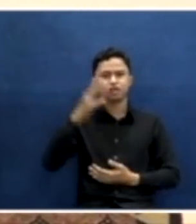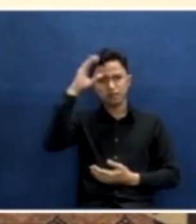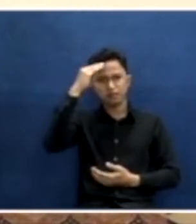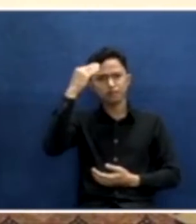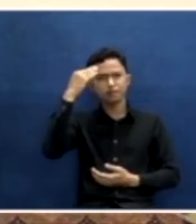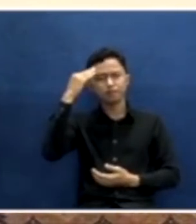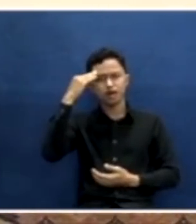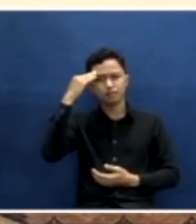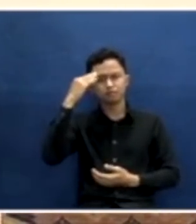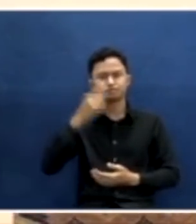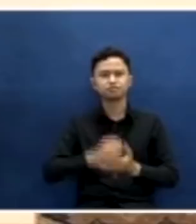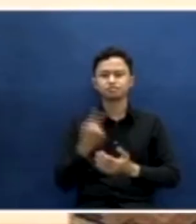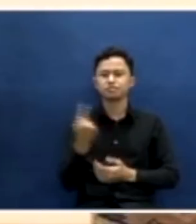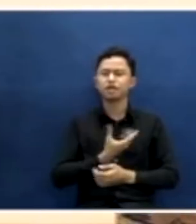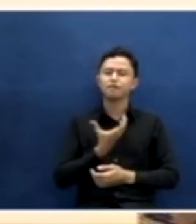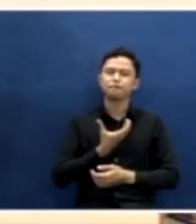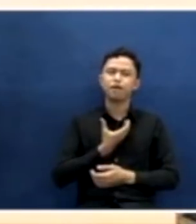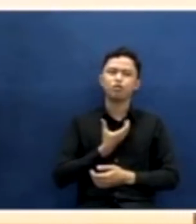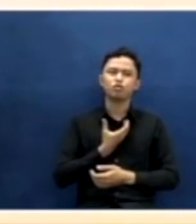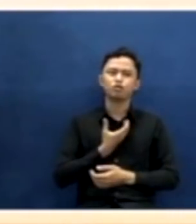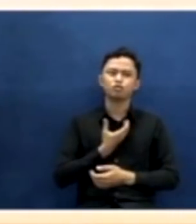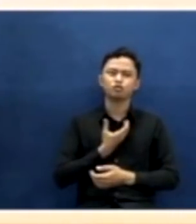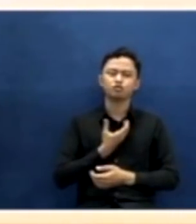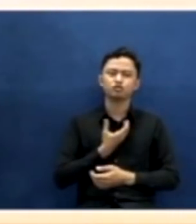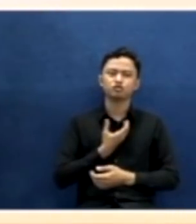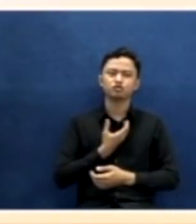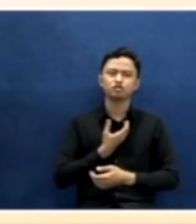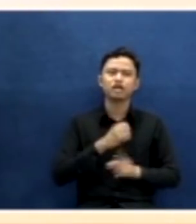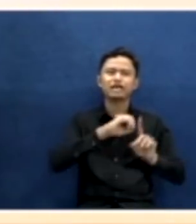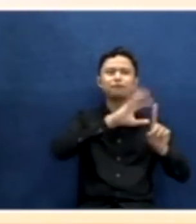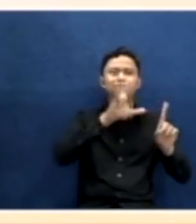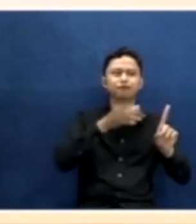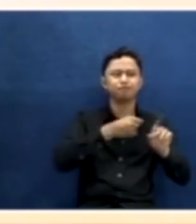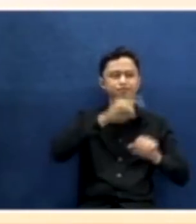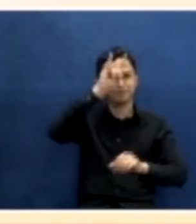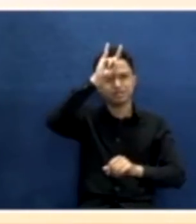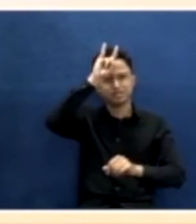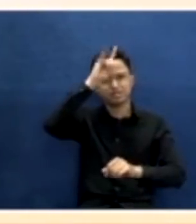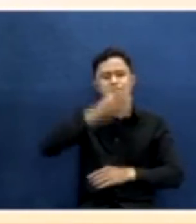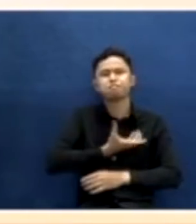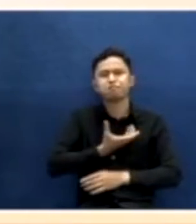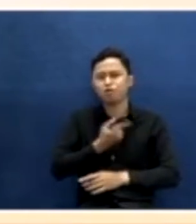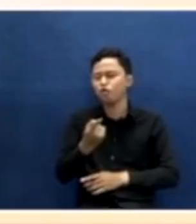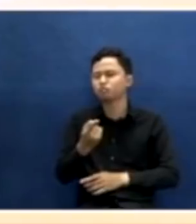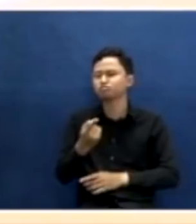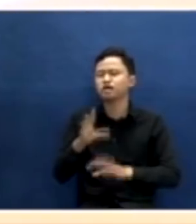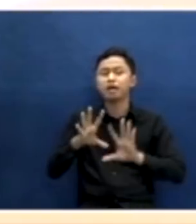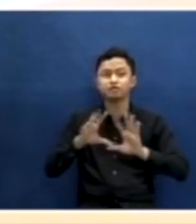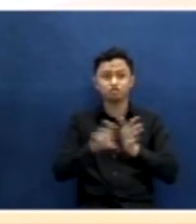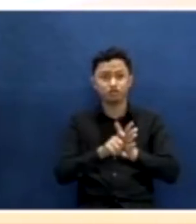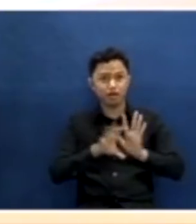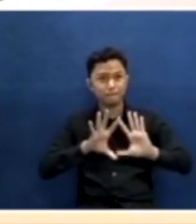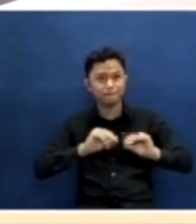yang paling ingin makhluk yang pengin kita itu makannya kram itu ternyata Siapa iblis makhluk yang pingin supaya profesi kita